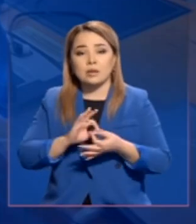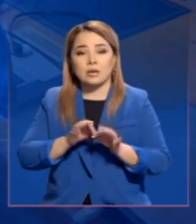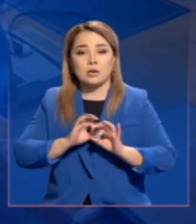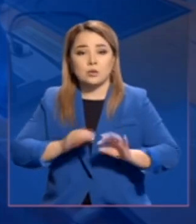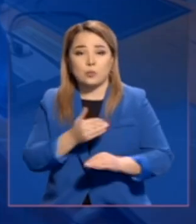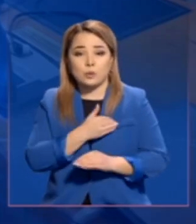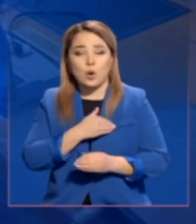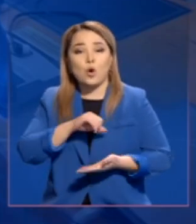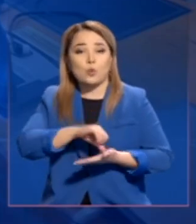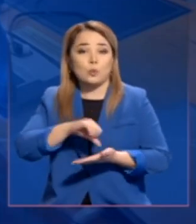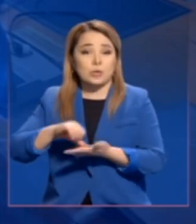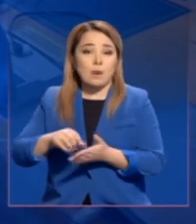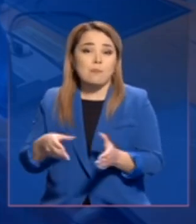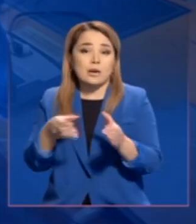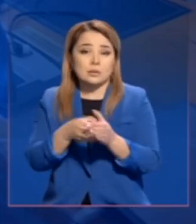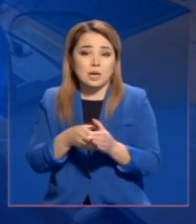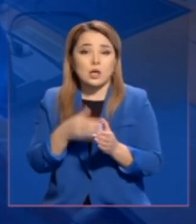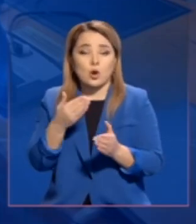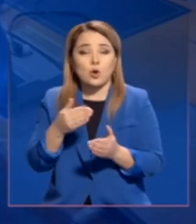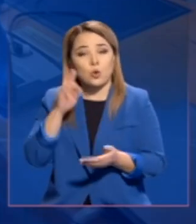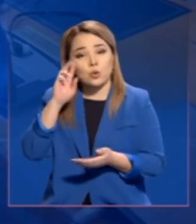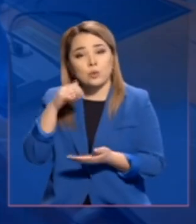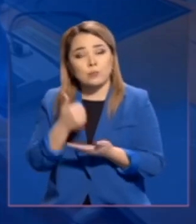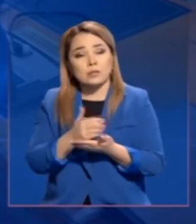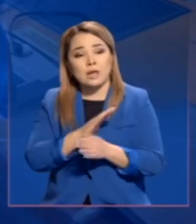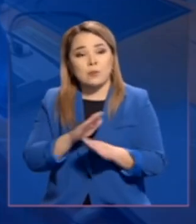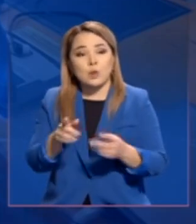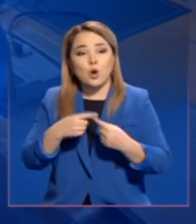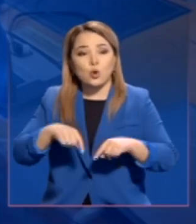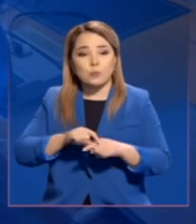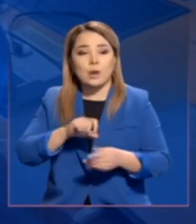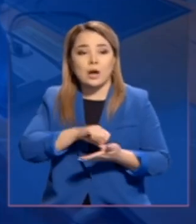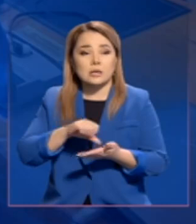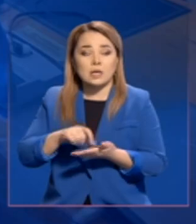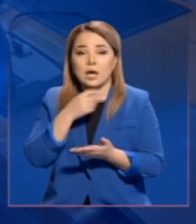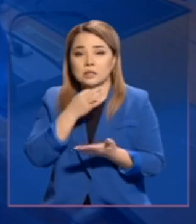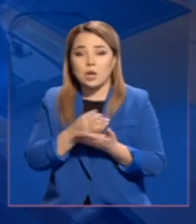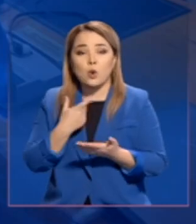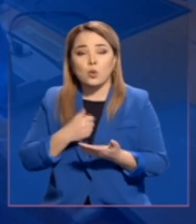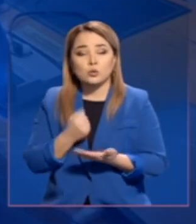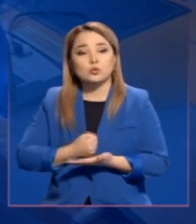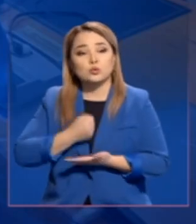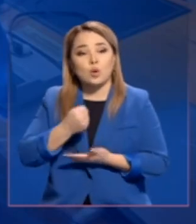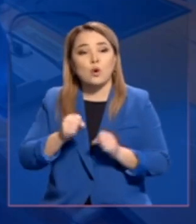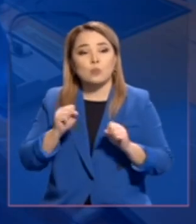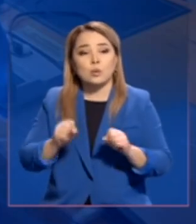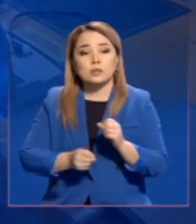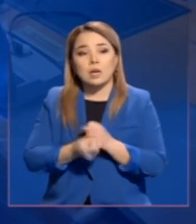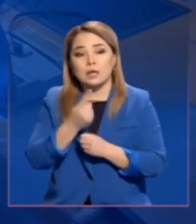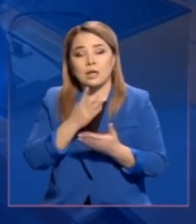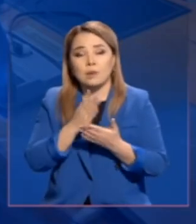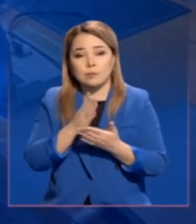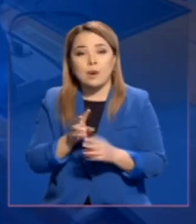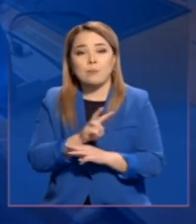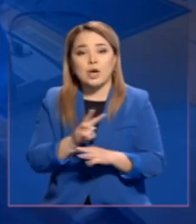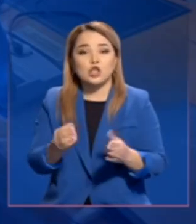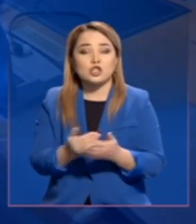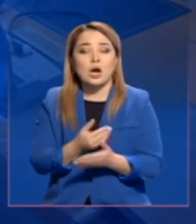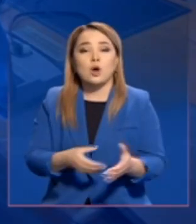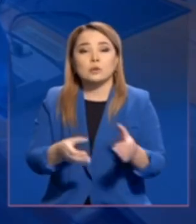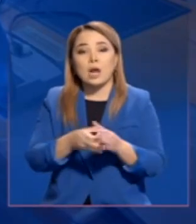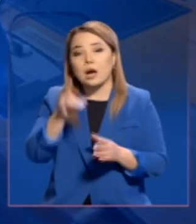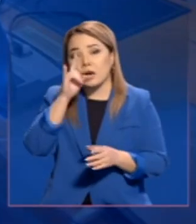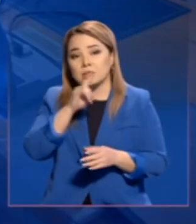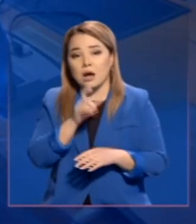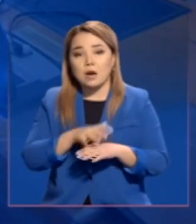тоқталсақ, үміткерлерге партиялар мен үкіметтік емес ұйымдар атынан ғана емес, өзін өзі ұсынуға мүмкіндік туды. Мәжілістің жаңа құрамында